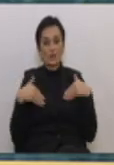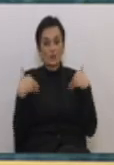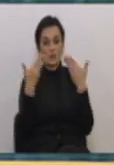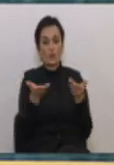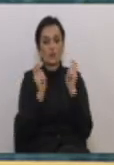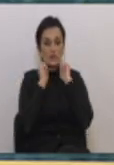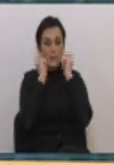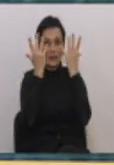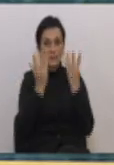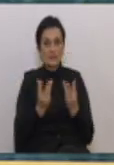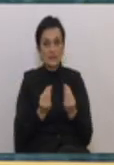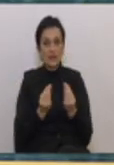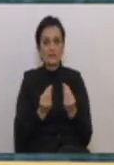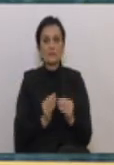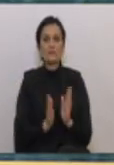დღე.